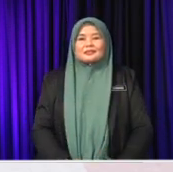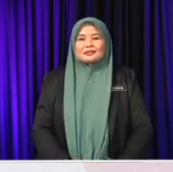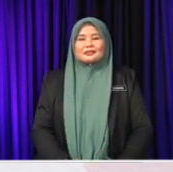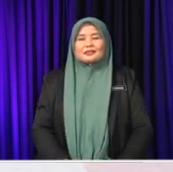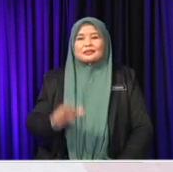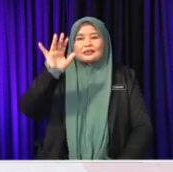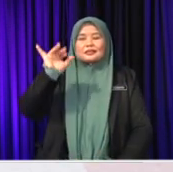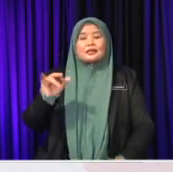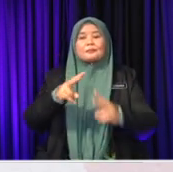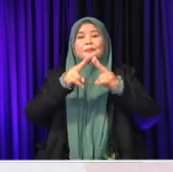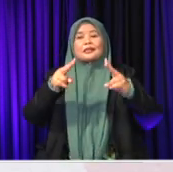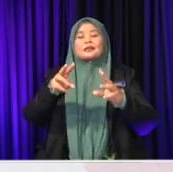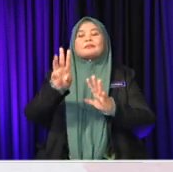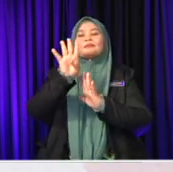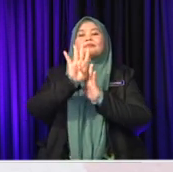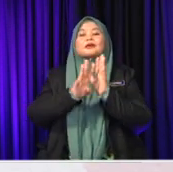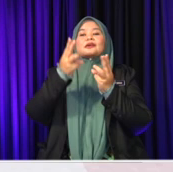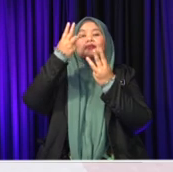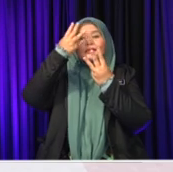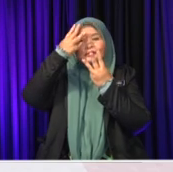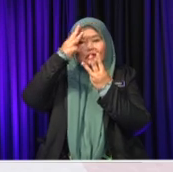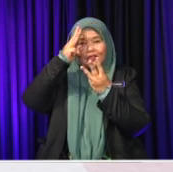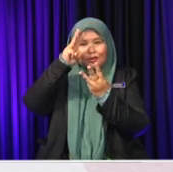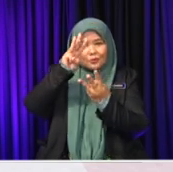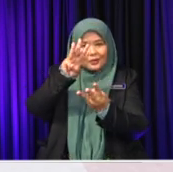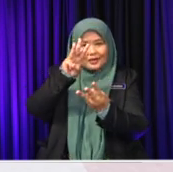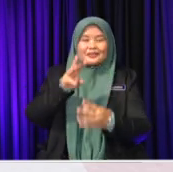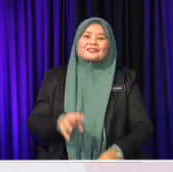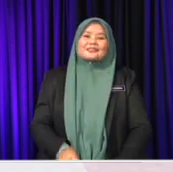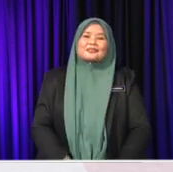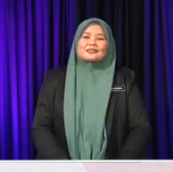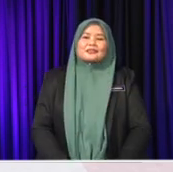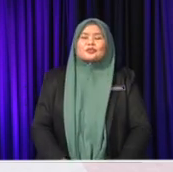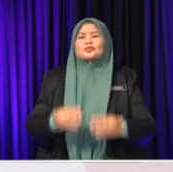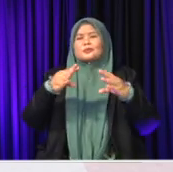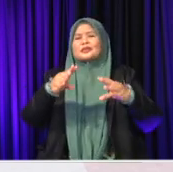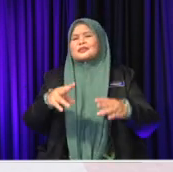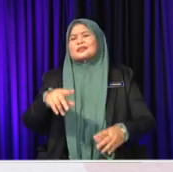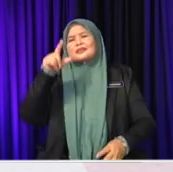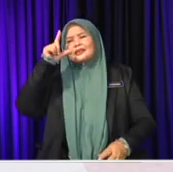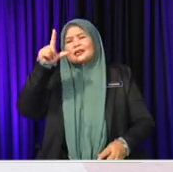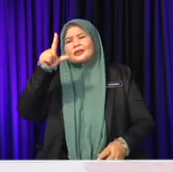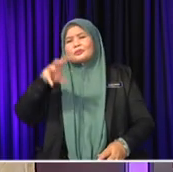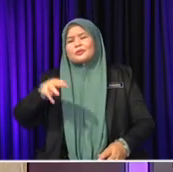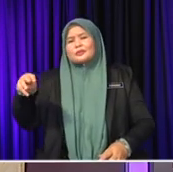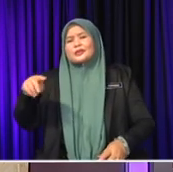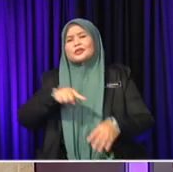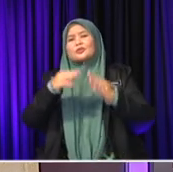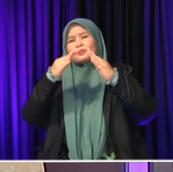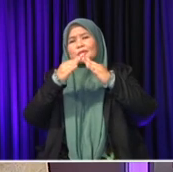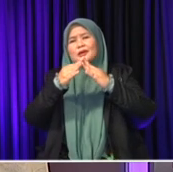yang paling bertakwa yang paling bertaqwa Oke coba kita perhatikan ya murid-murid di rumah